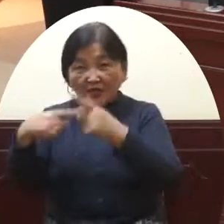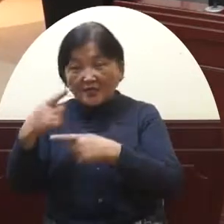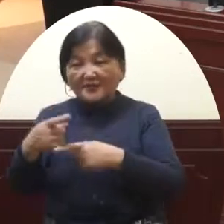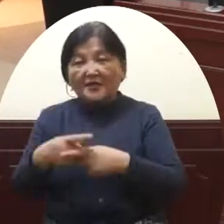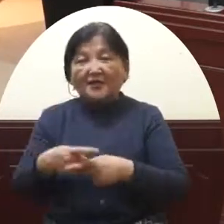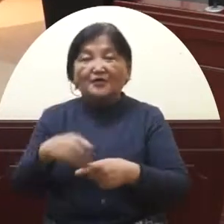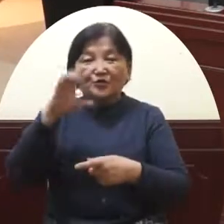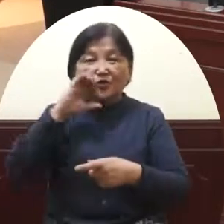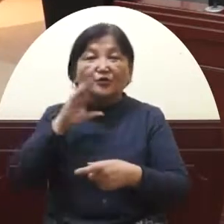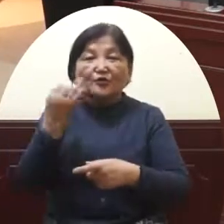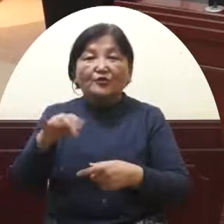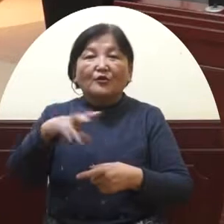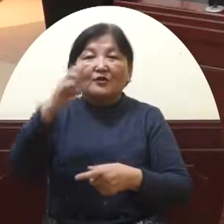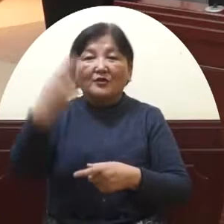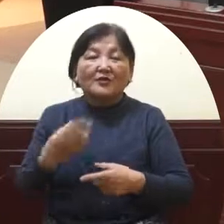Идея